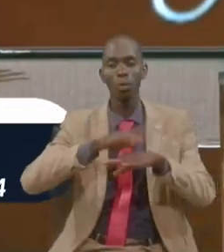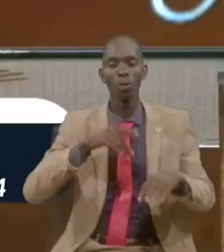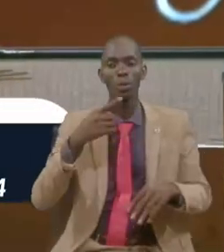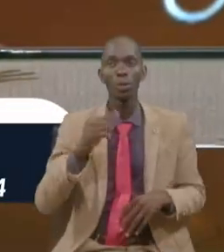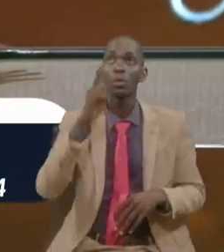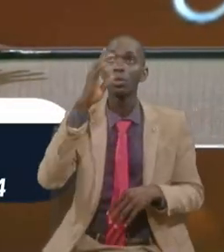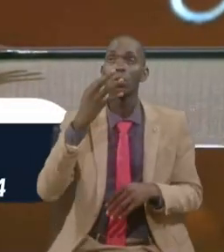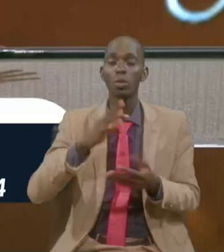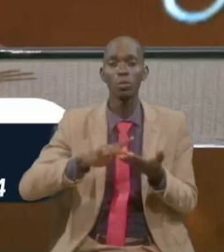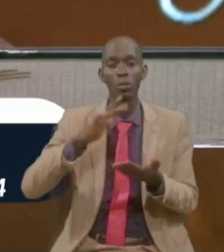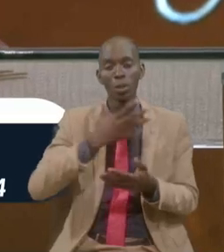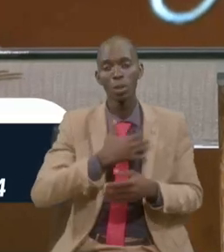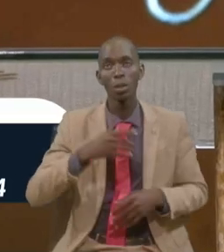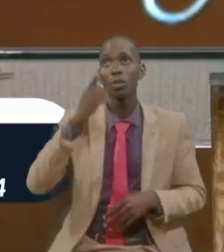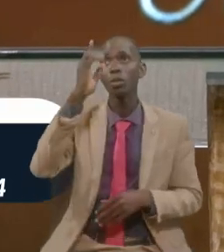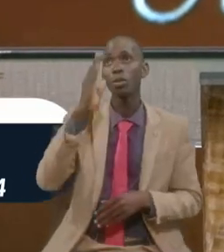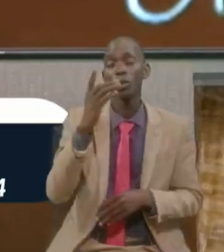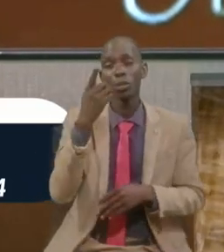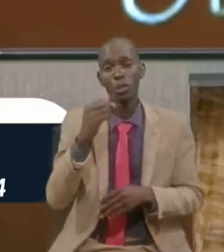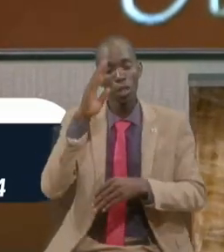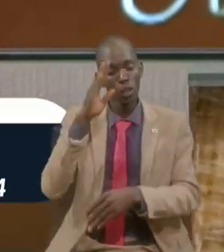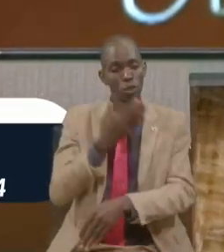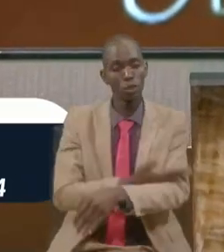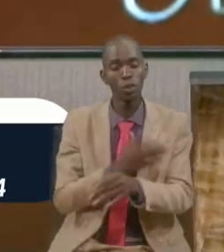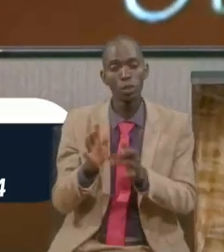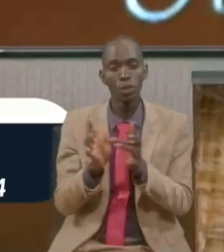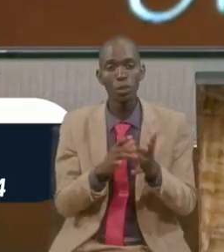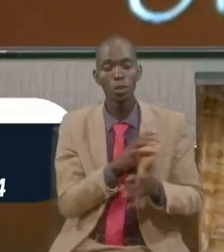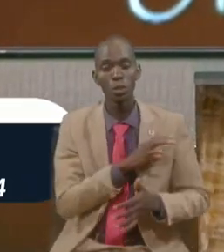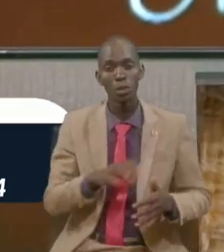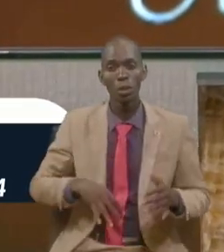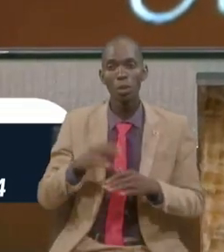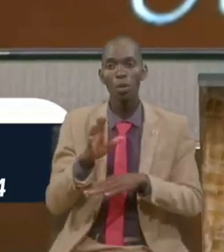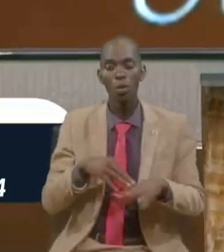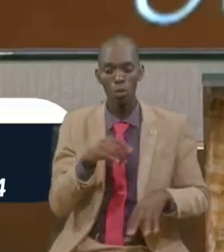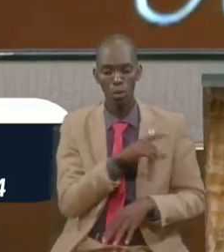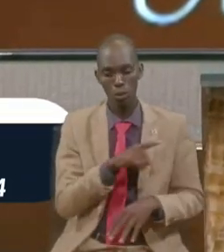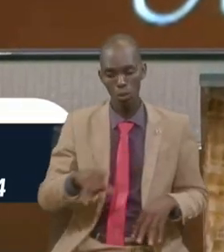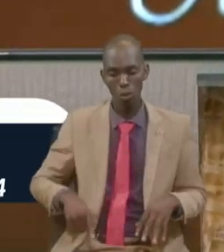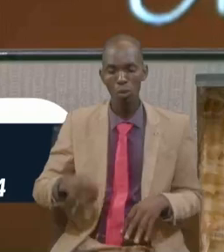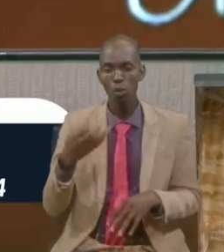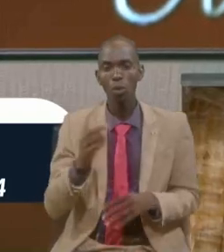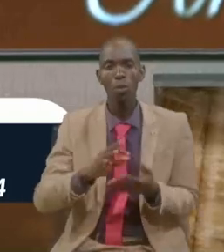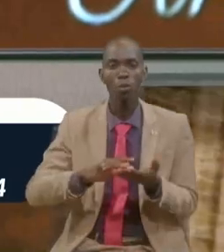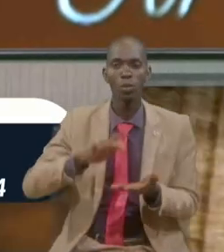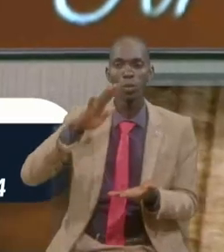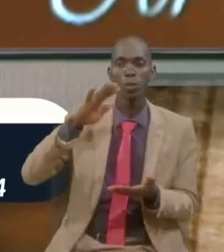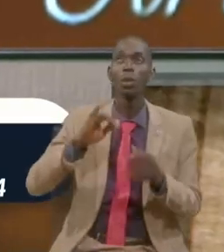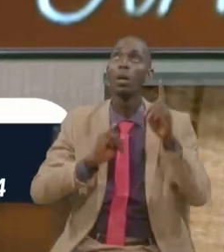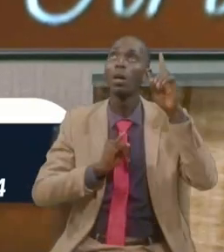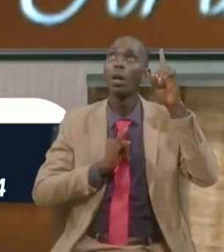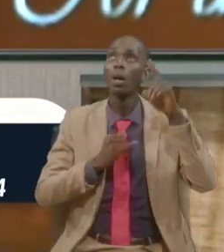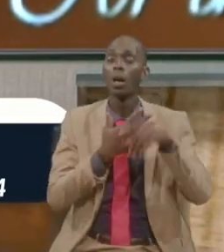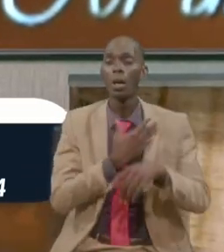de gloire. Le Dieu le Fils Jésus-Christ, appelé le Père. Jésus aussi est appelé le Dieu de